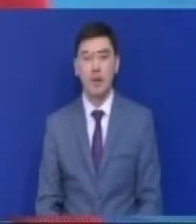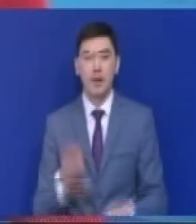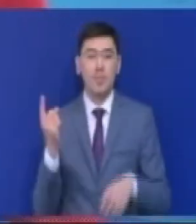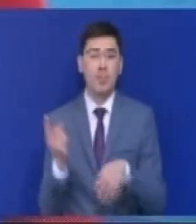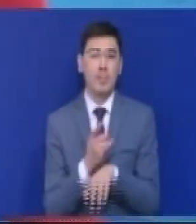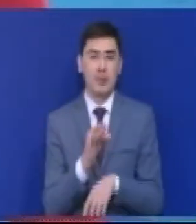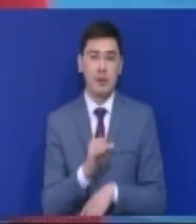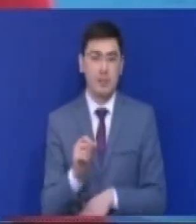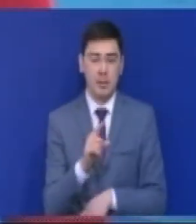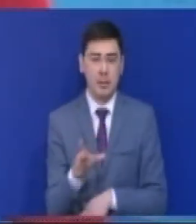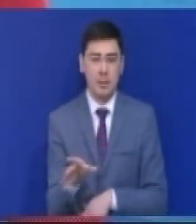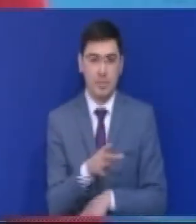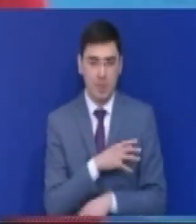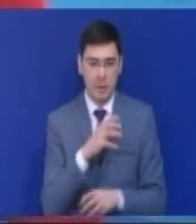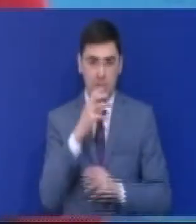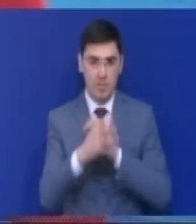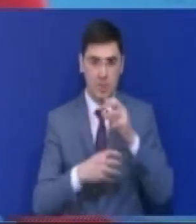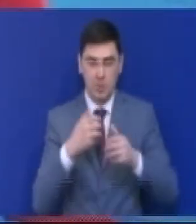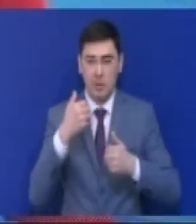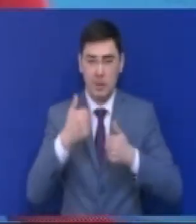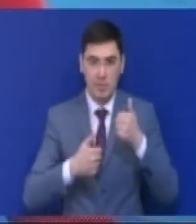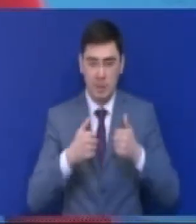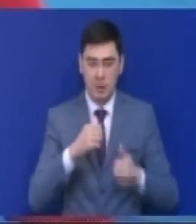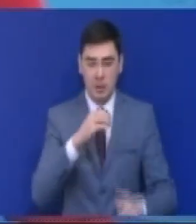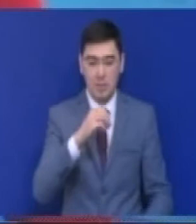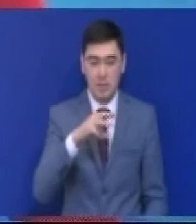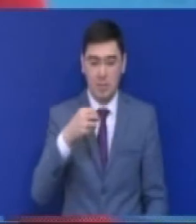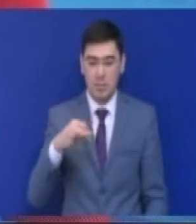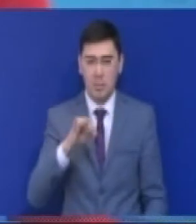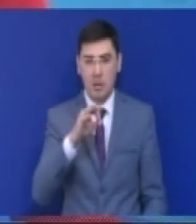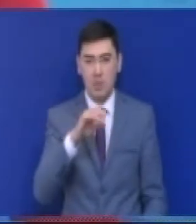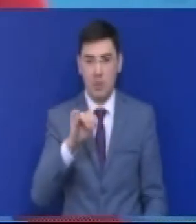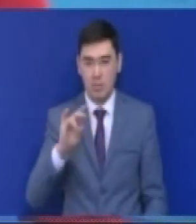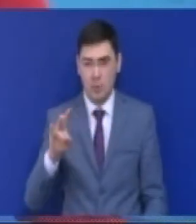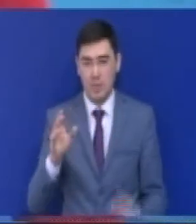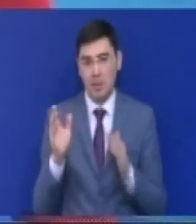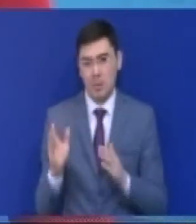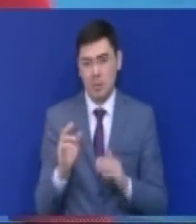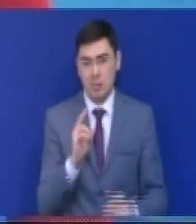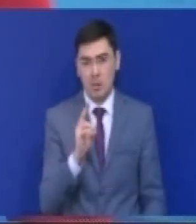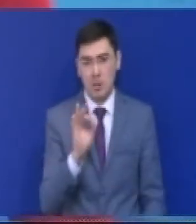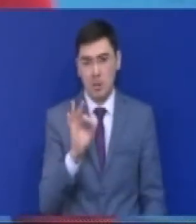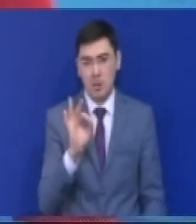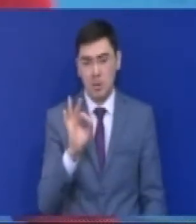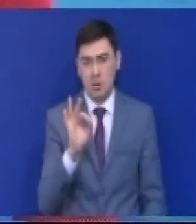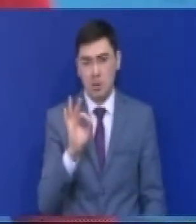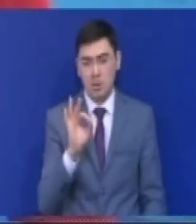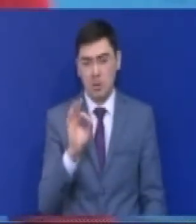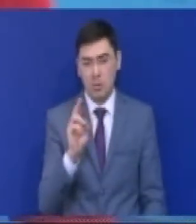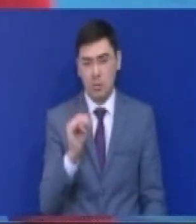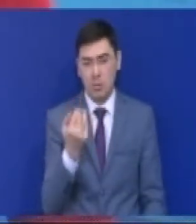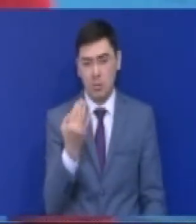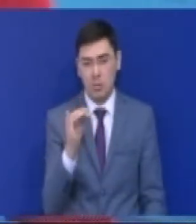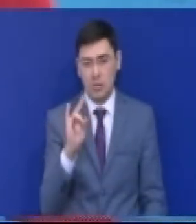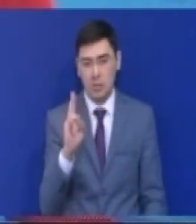Впервые в нашем городе прошел открытый международный турнир «Семей Open» по шинкёкушинкай карате. В масштабном спортивном